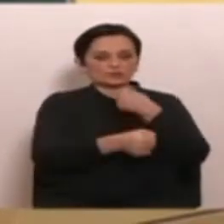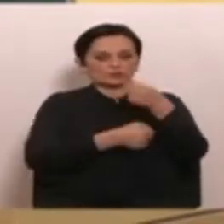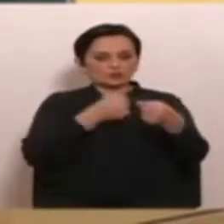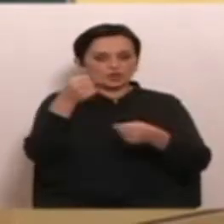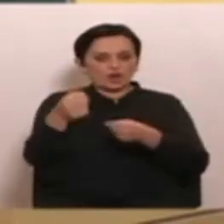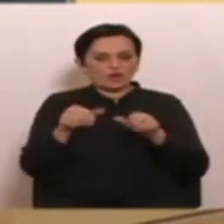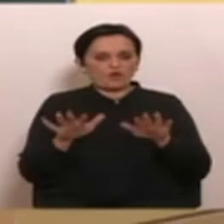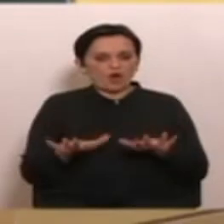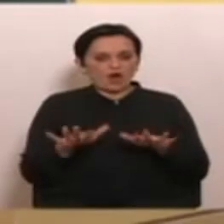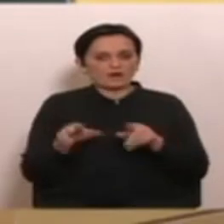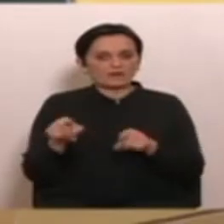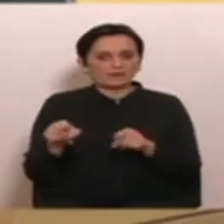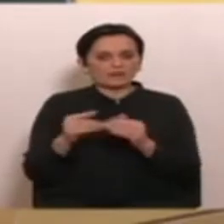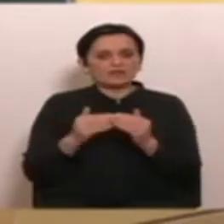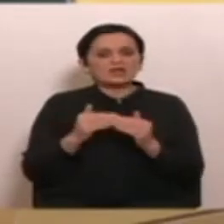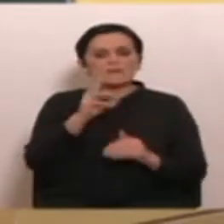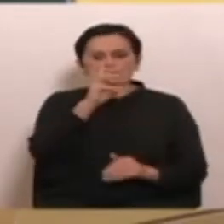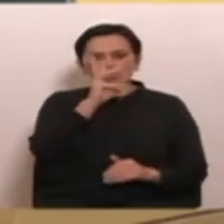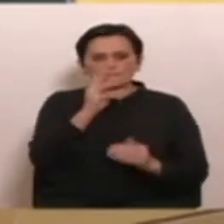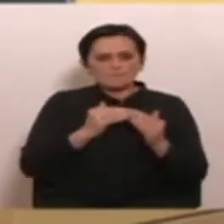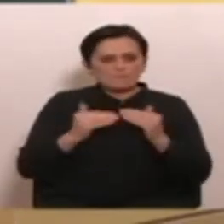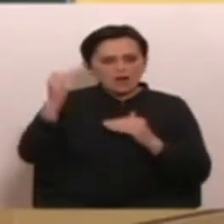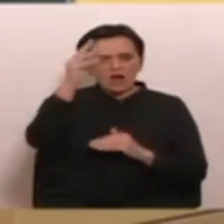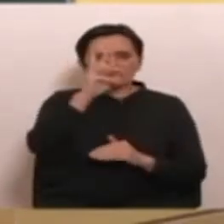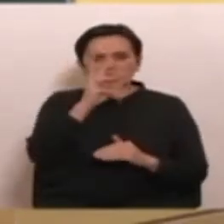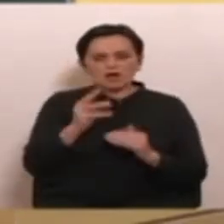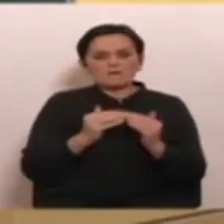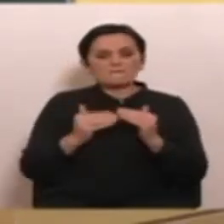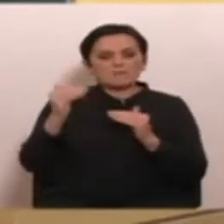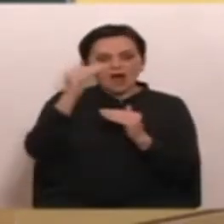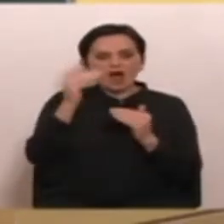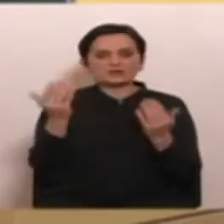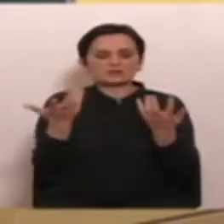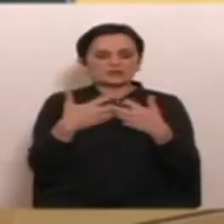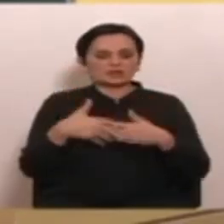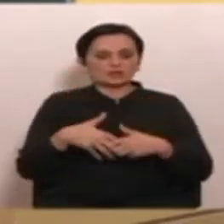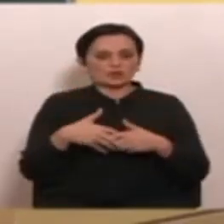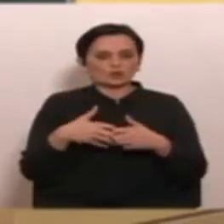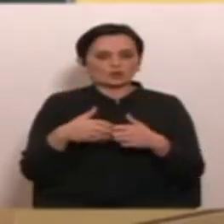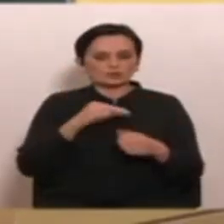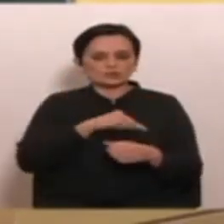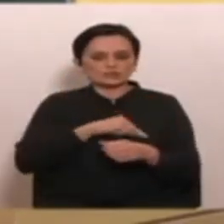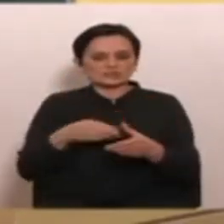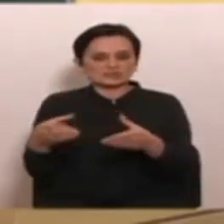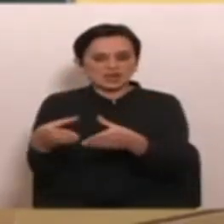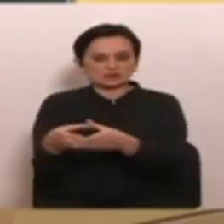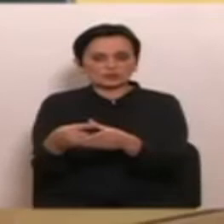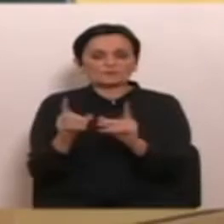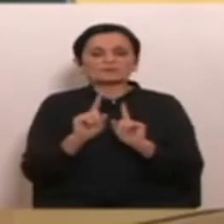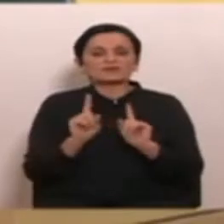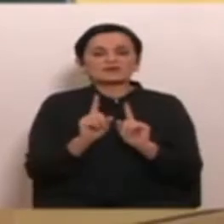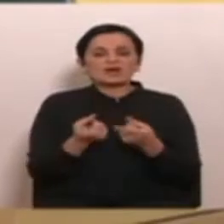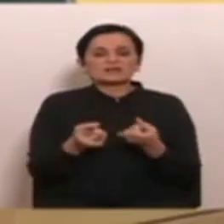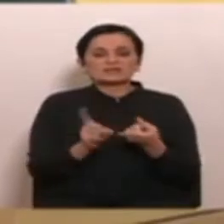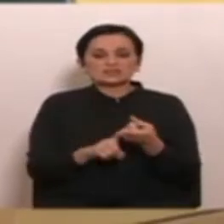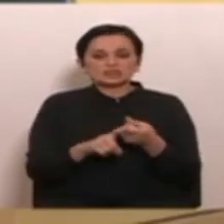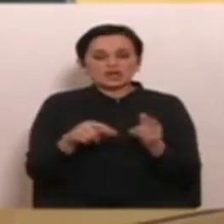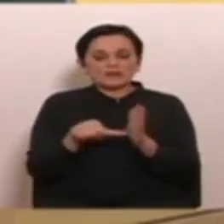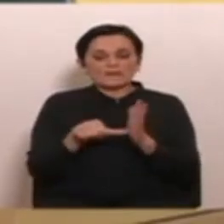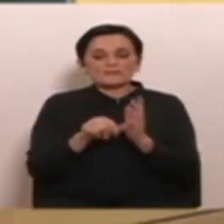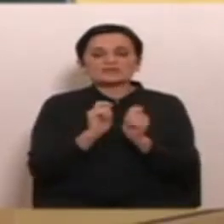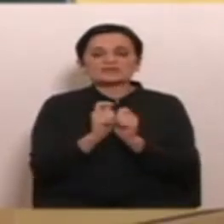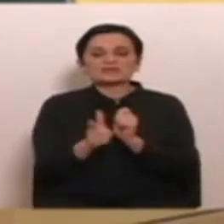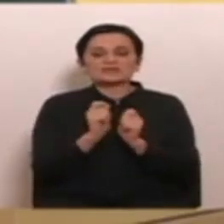მაღალანაზღაურებად მაღალტექნოლოგიურ სექტორებში. ეხლა რაც შეეხება ინვესტიციების